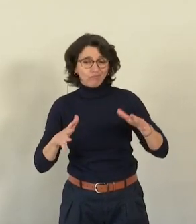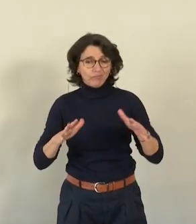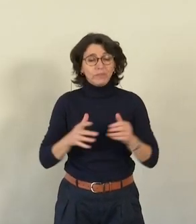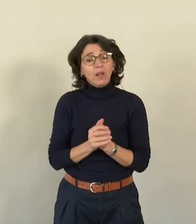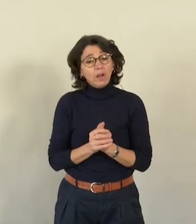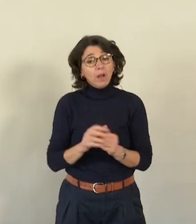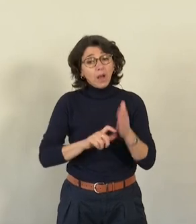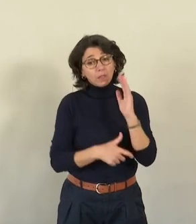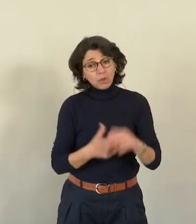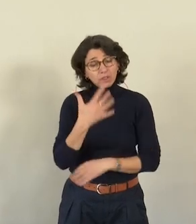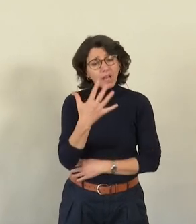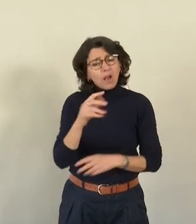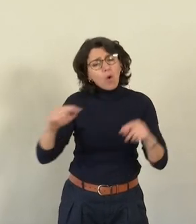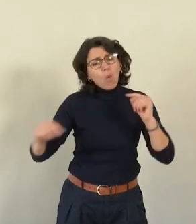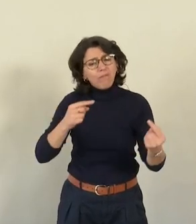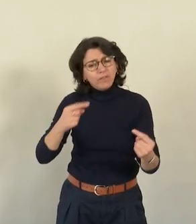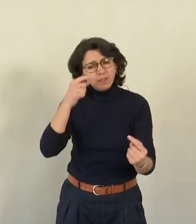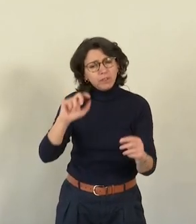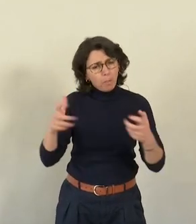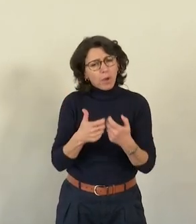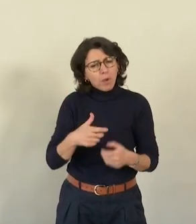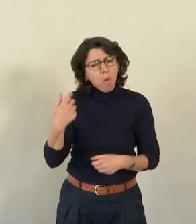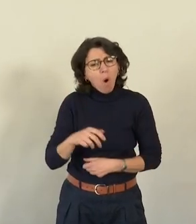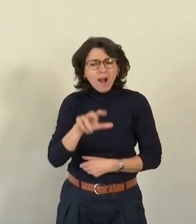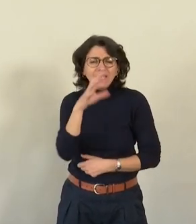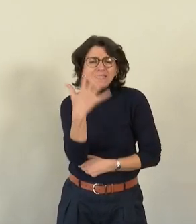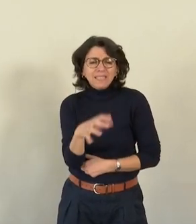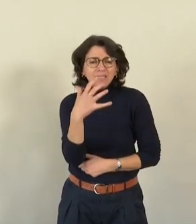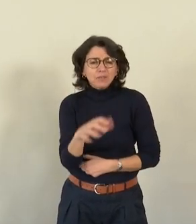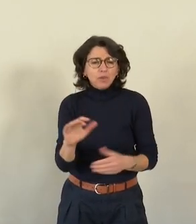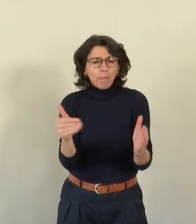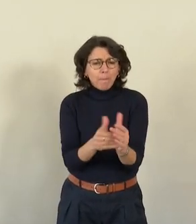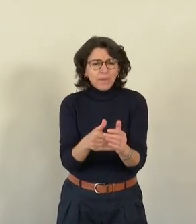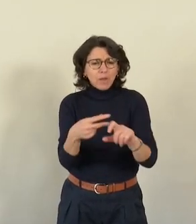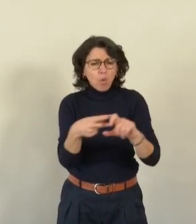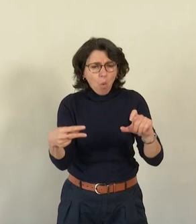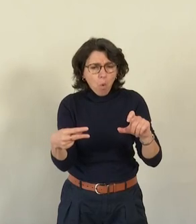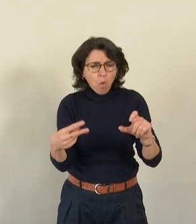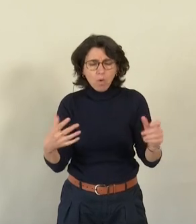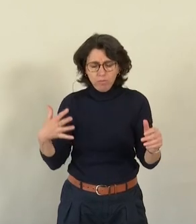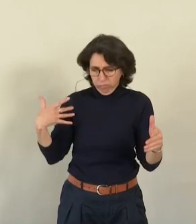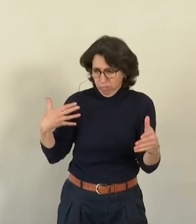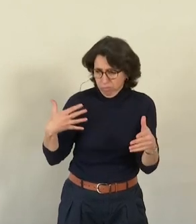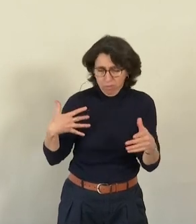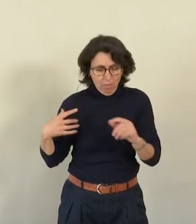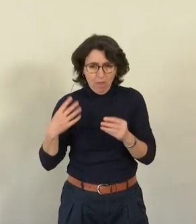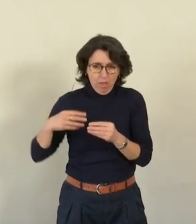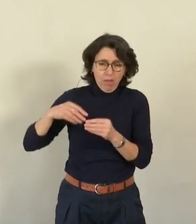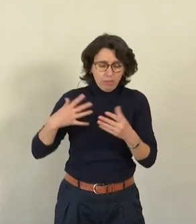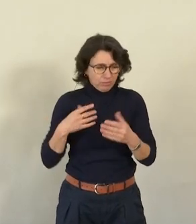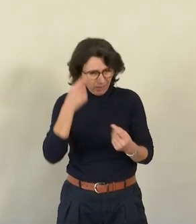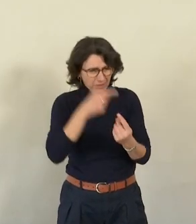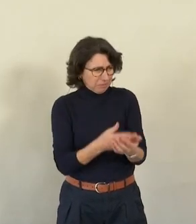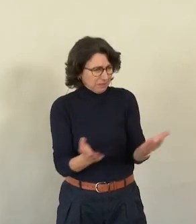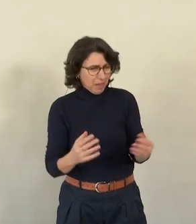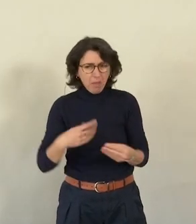somme non négligeable 500000 € et on se demande comment on en est arrivé là sur des sujets aussi simples